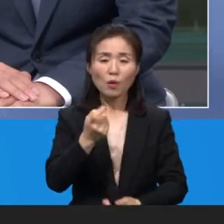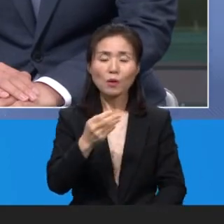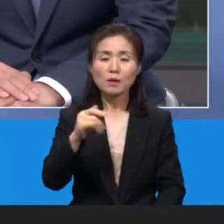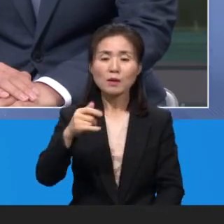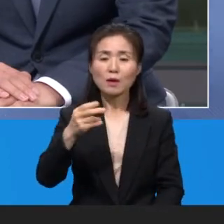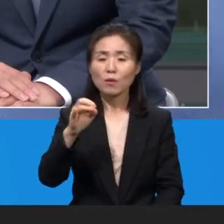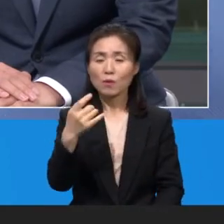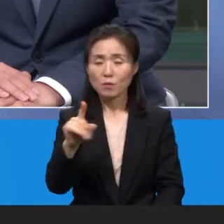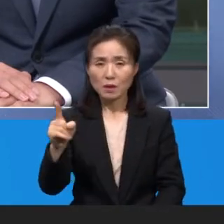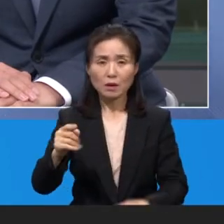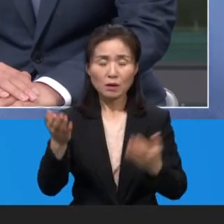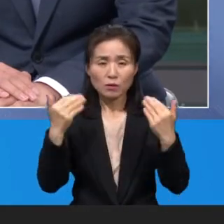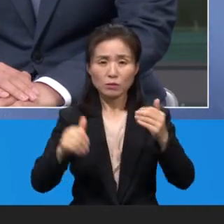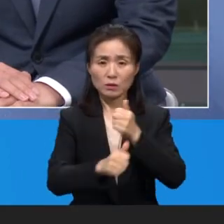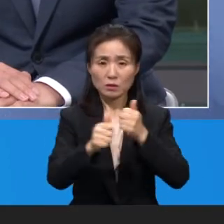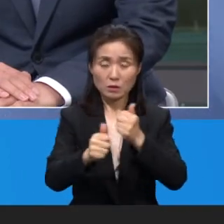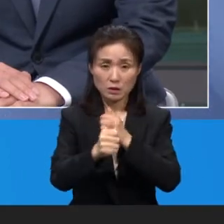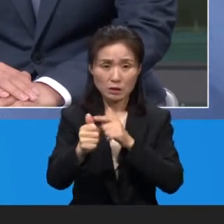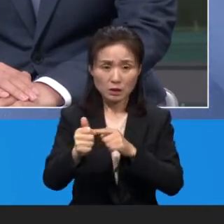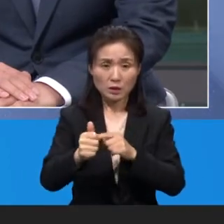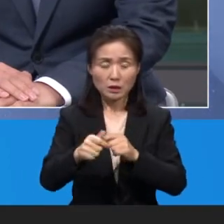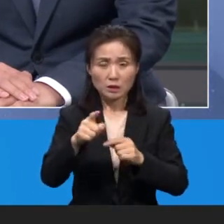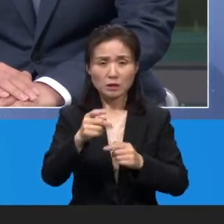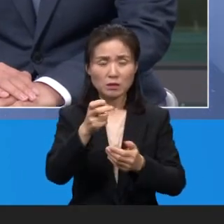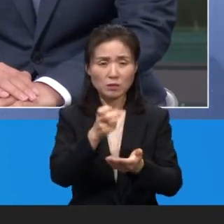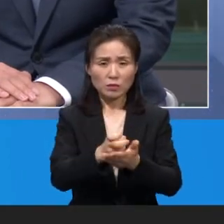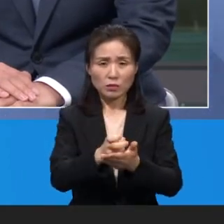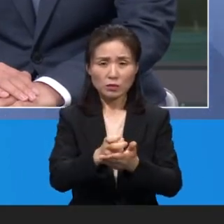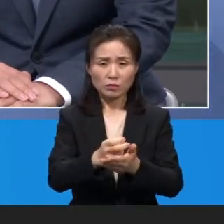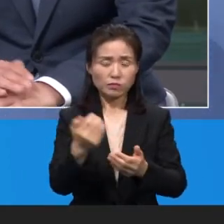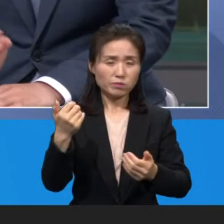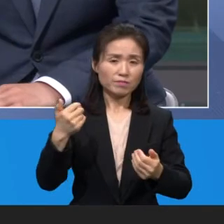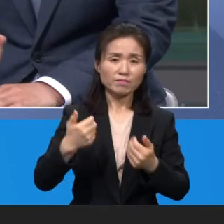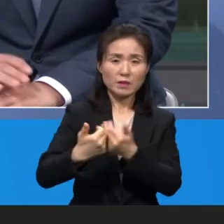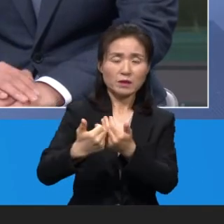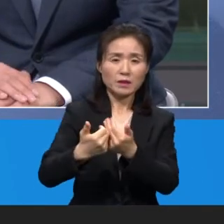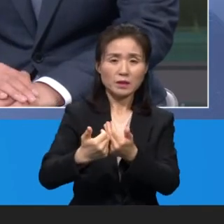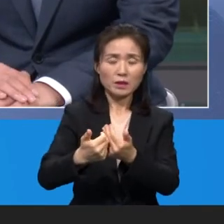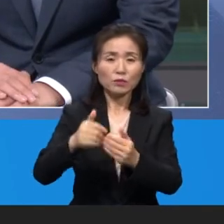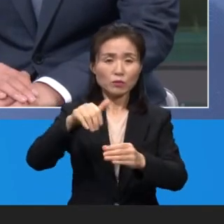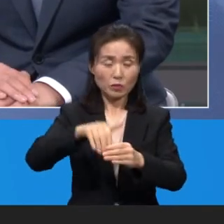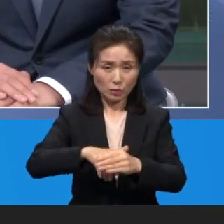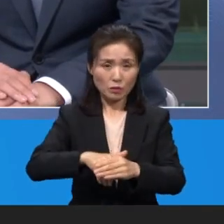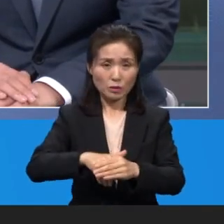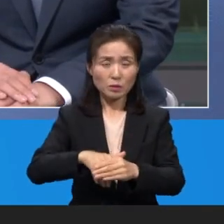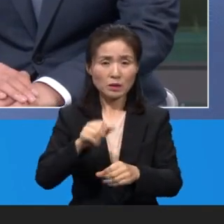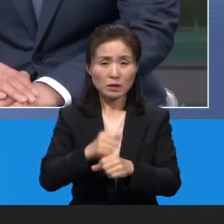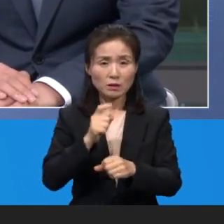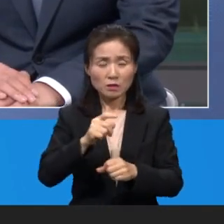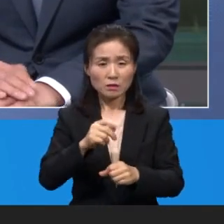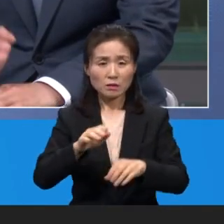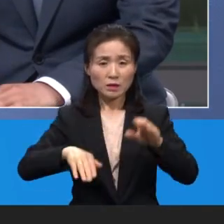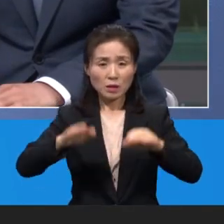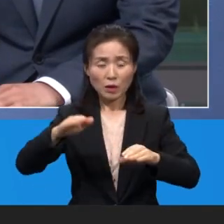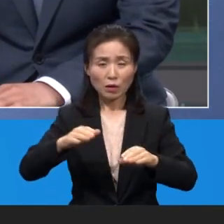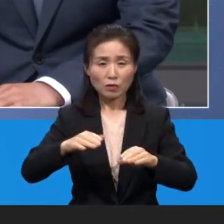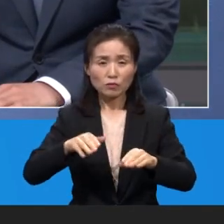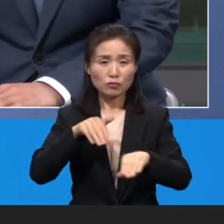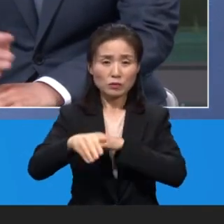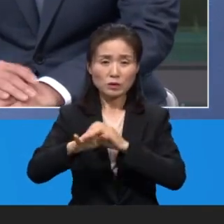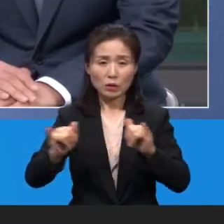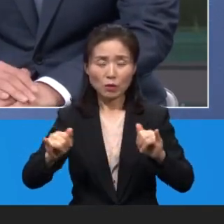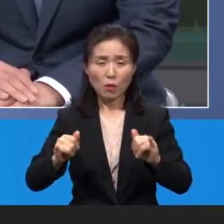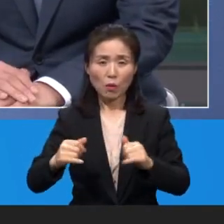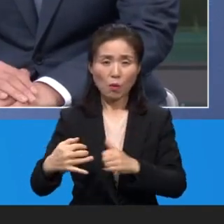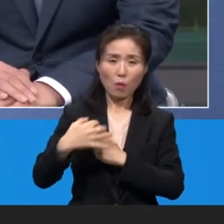학교 위원회는 주법을 공식 부인하는 투표를 진행하면서 이 법은 차별 주 의자로 공적 받는 걸 두려워하는 이